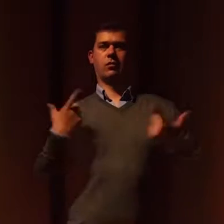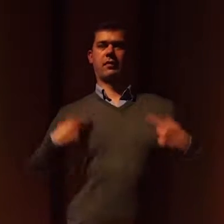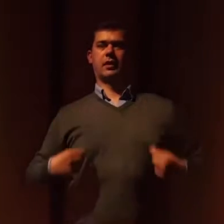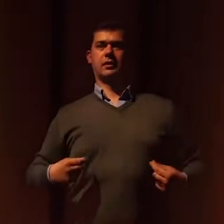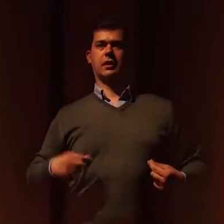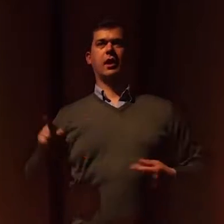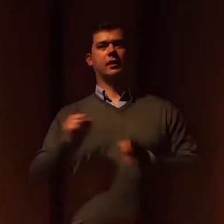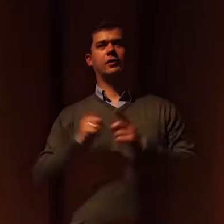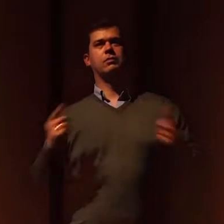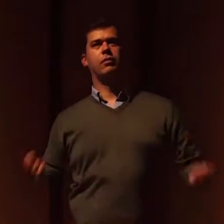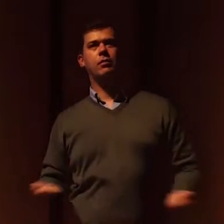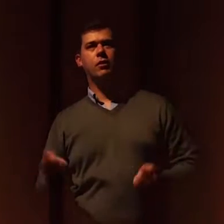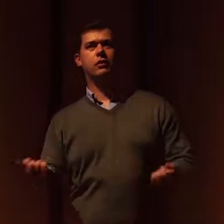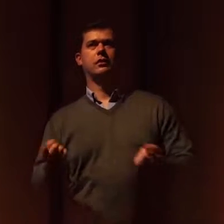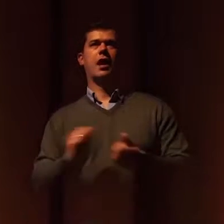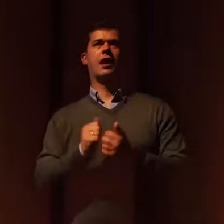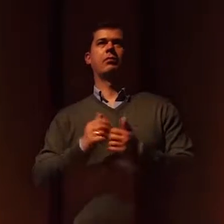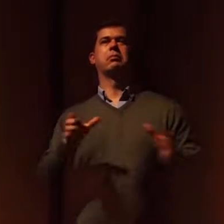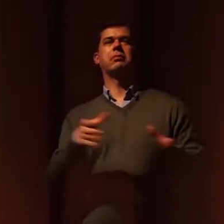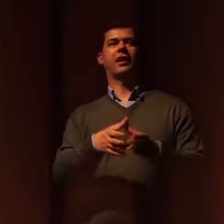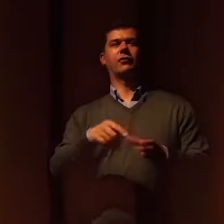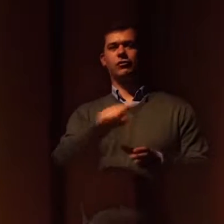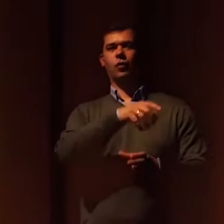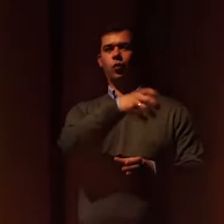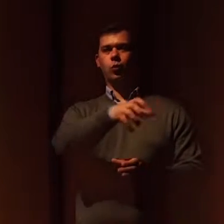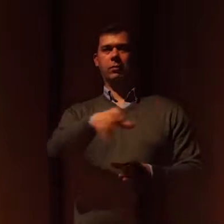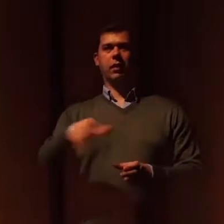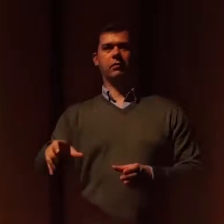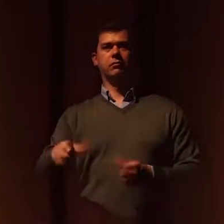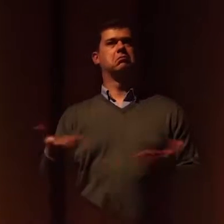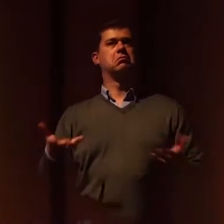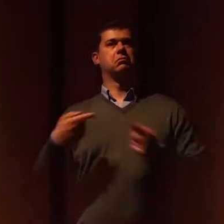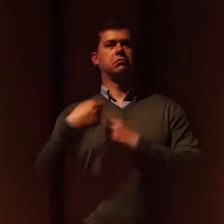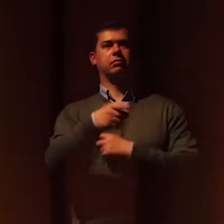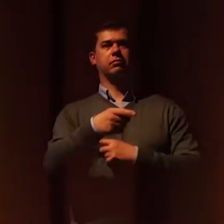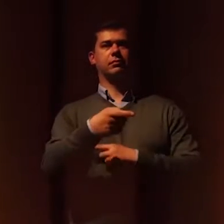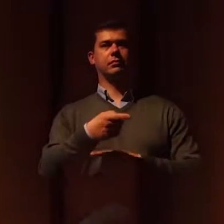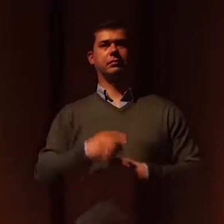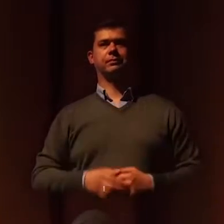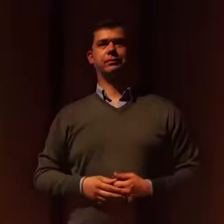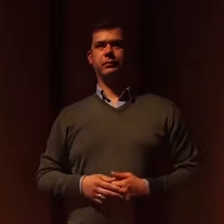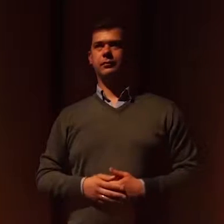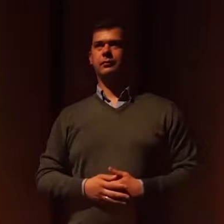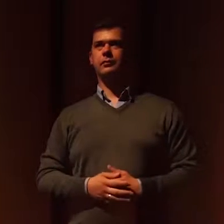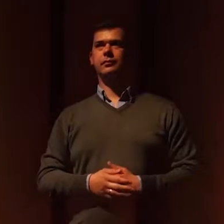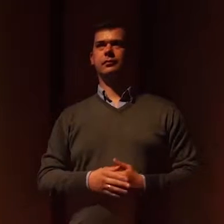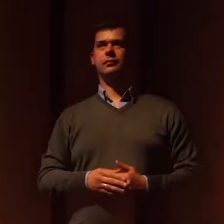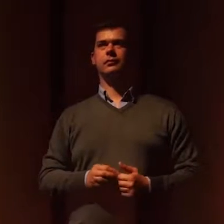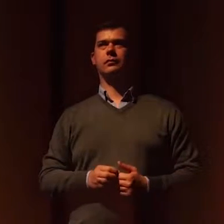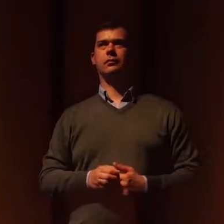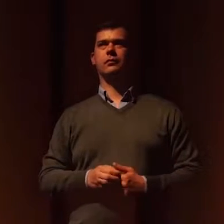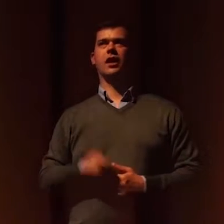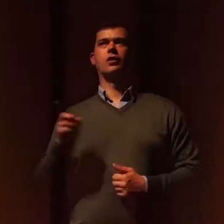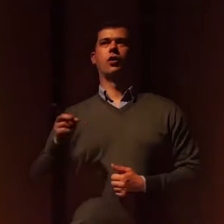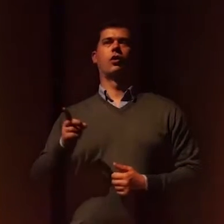sprawy promocji spraw mniejszościowych są są dla tych spraw